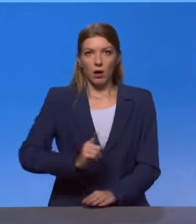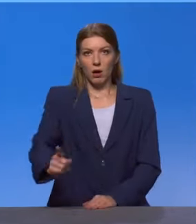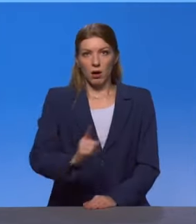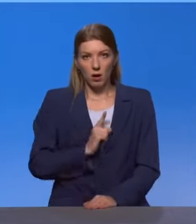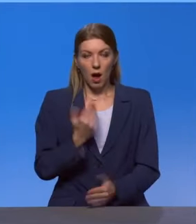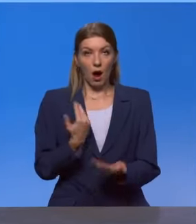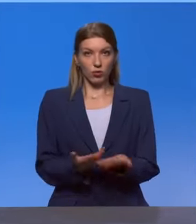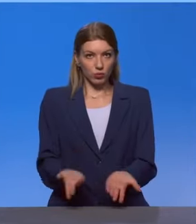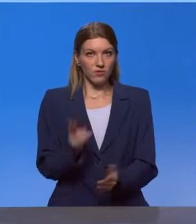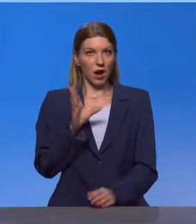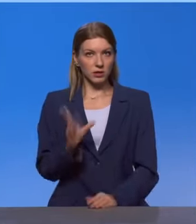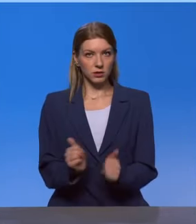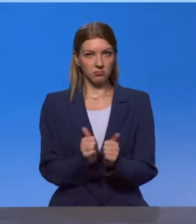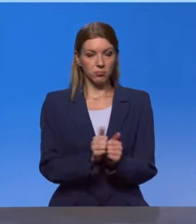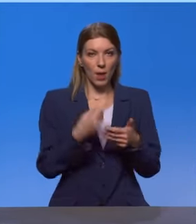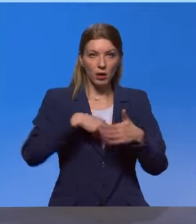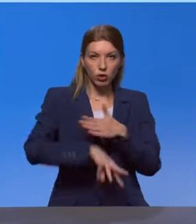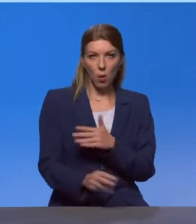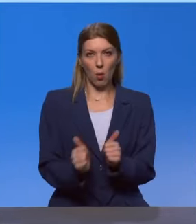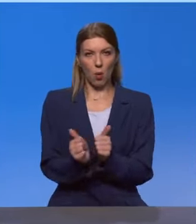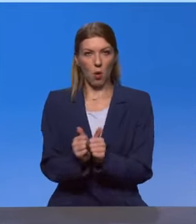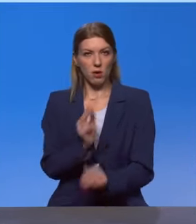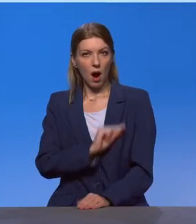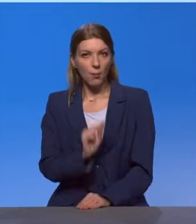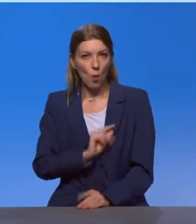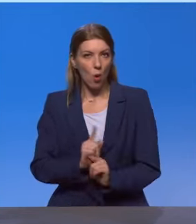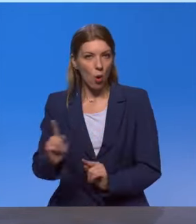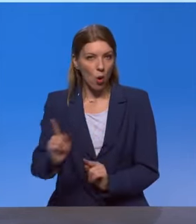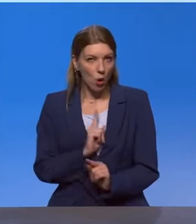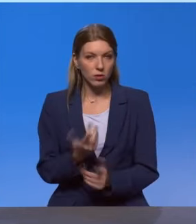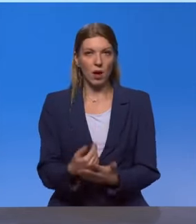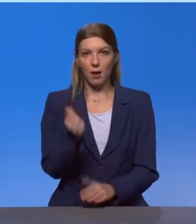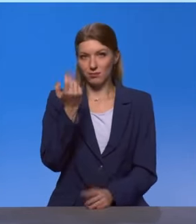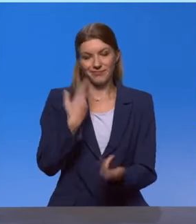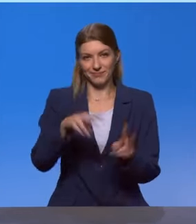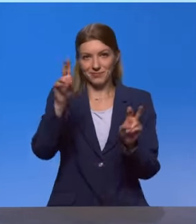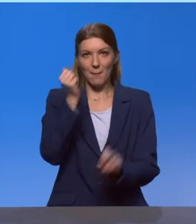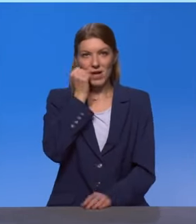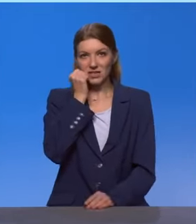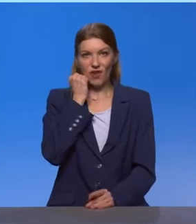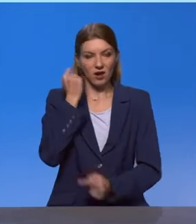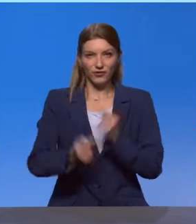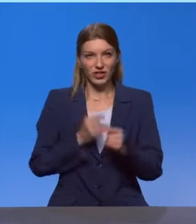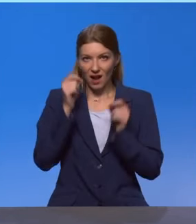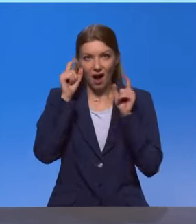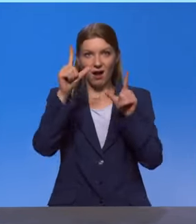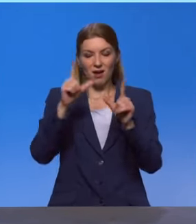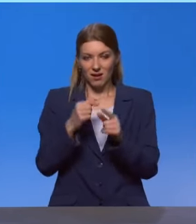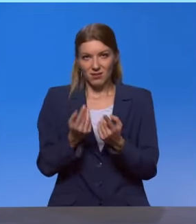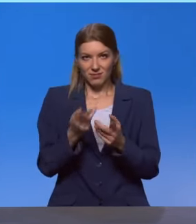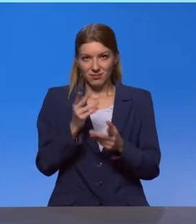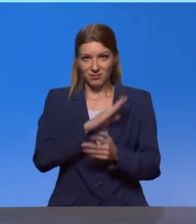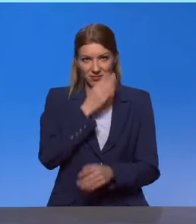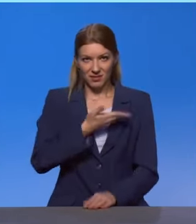метро, рядом с работой, там, не знаю, Москва никогда не спит, если говорим про этот город, но и в других крупных тоже, наверное, такой